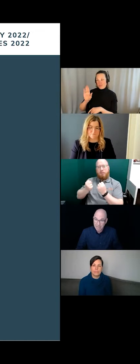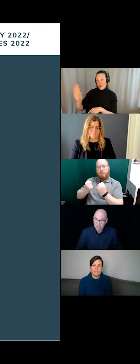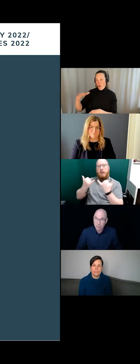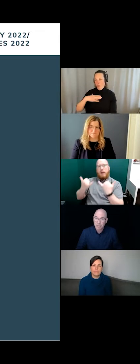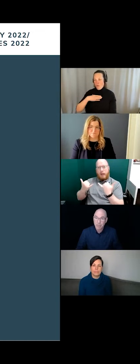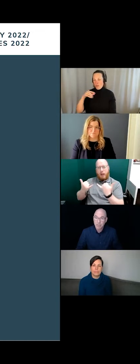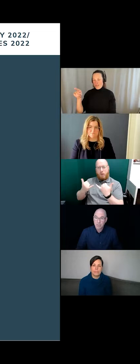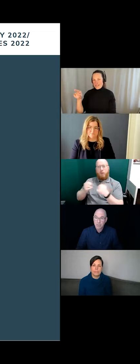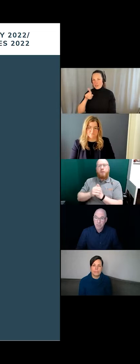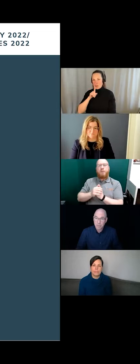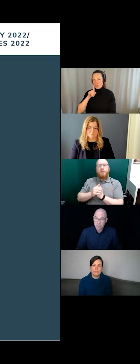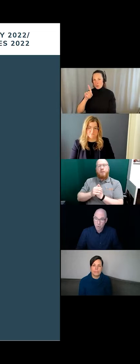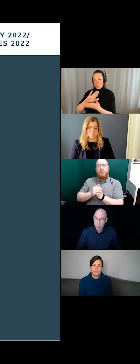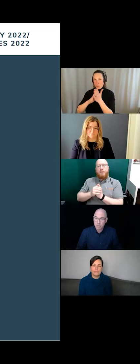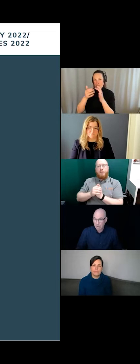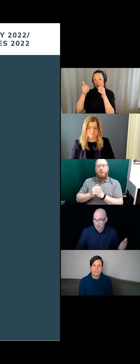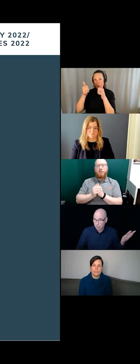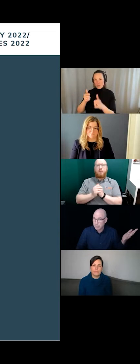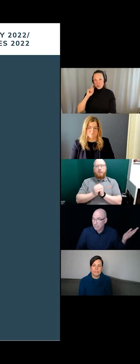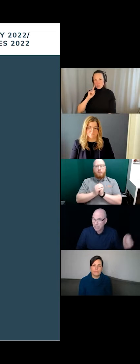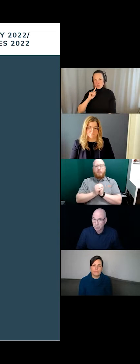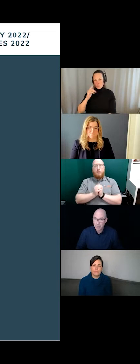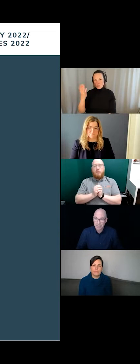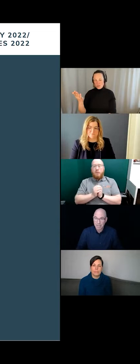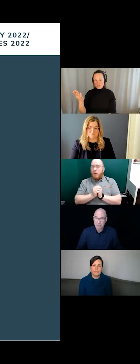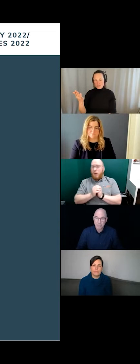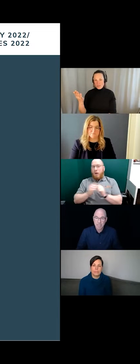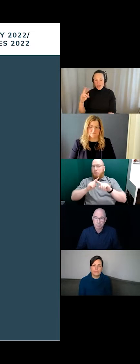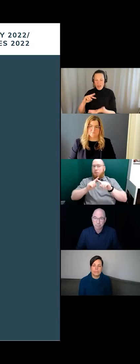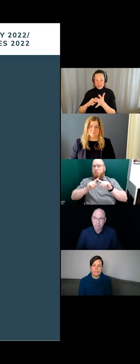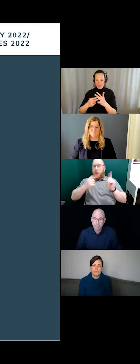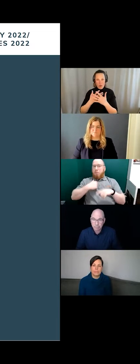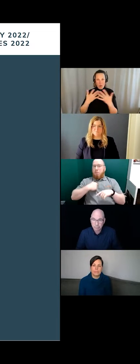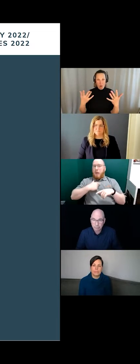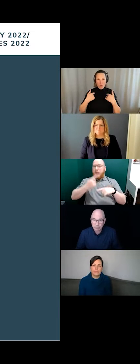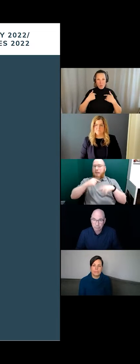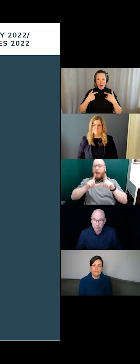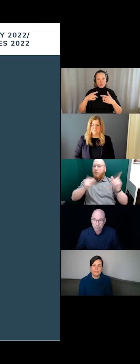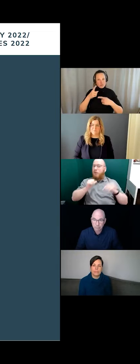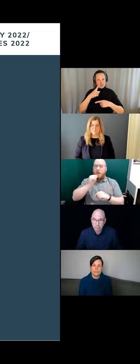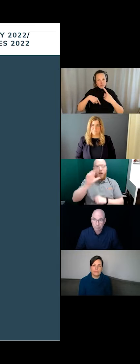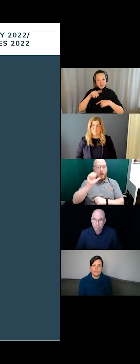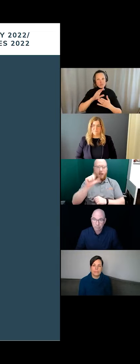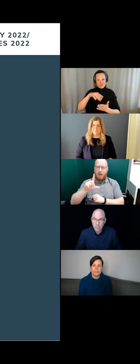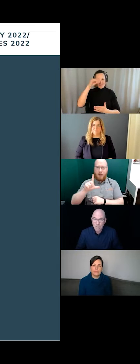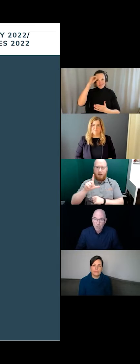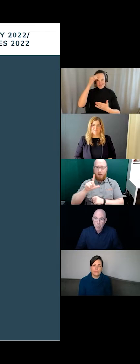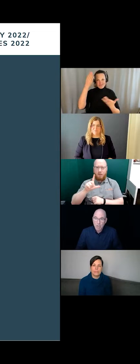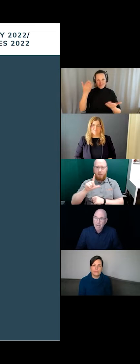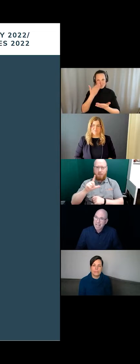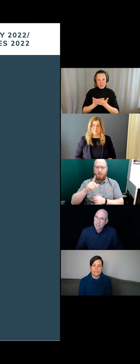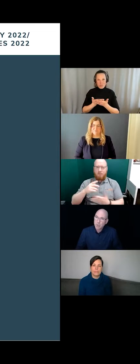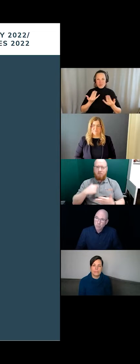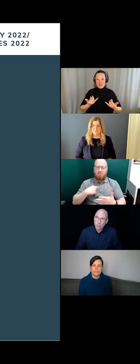that your son is que eventually going to become votre deaf. fils va éventuellement devenir And sourd. so Et I donc, learned sign language. j'ai appris le langage des signes, comme vous